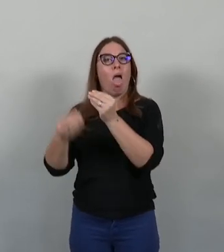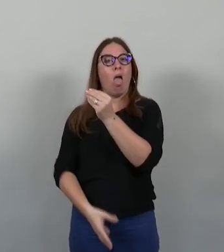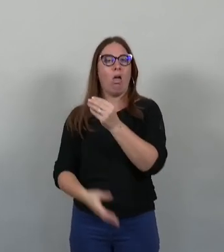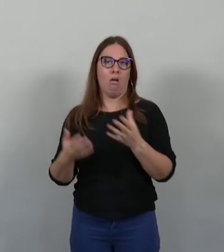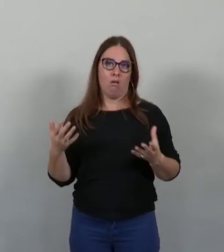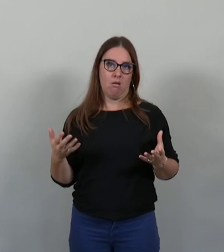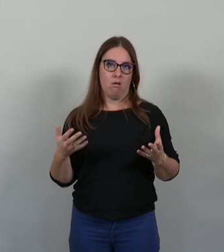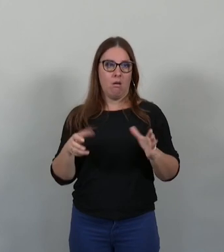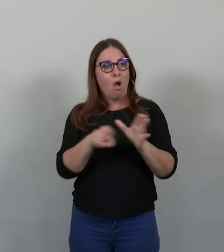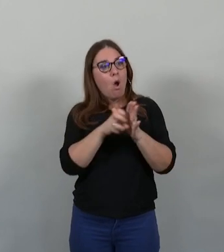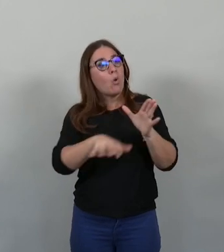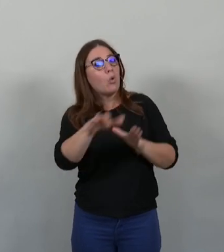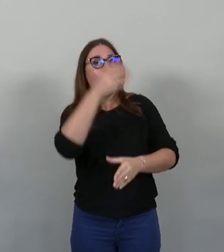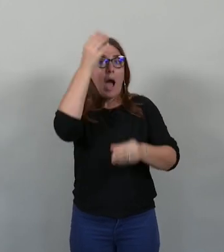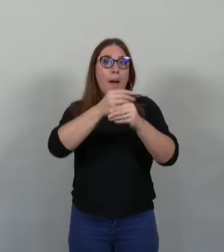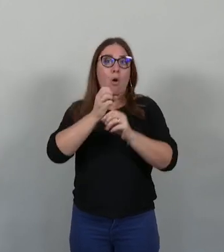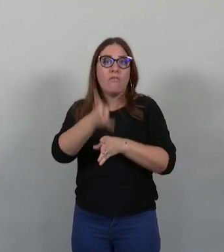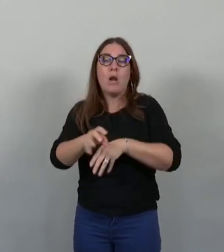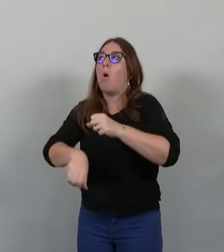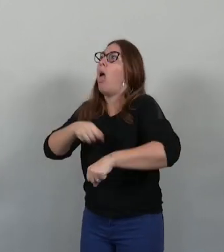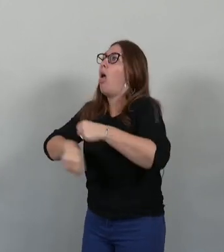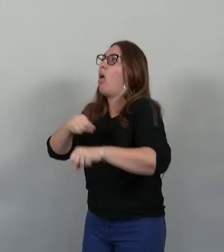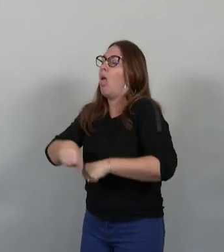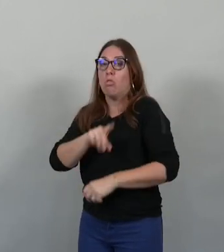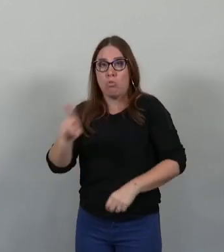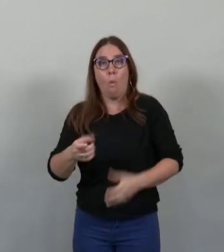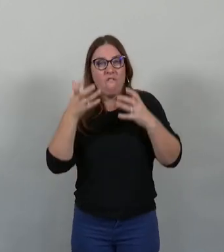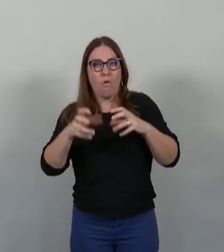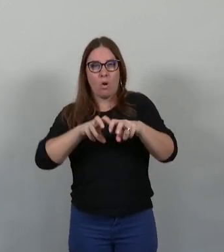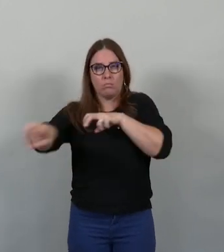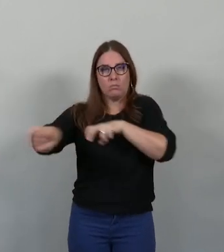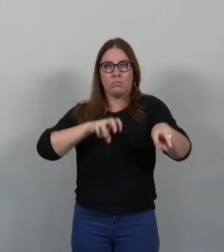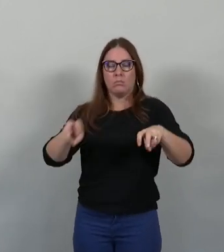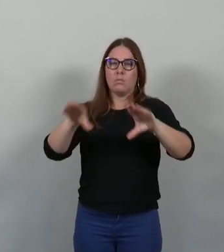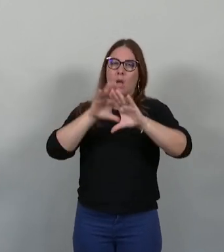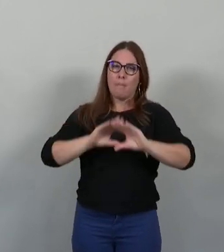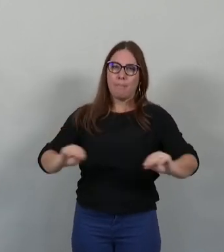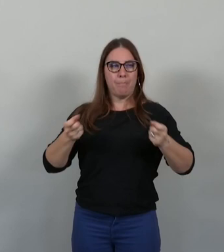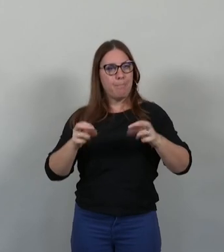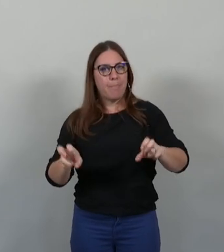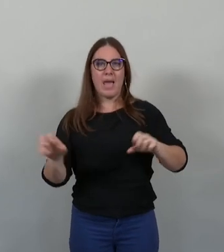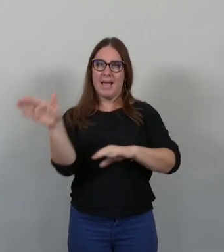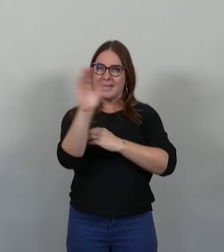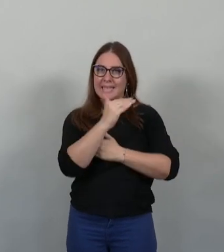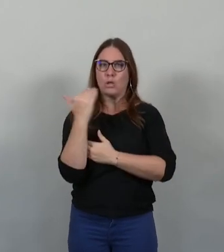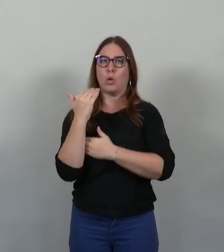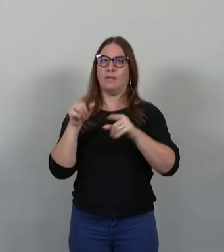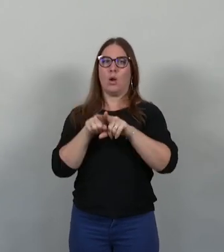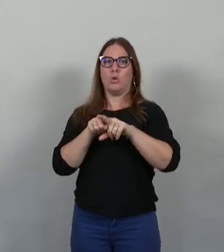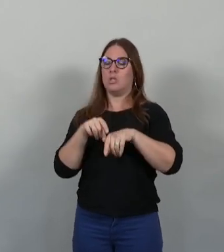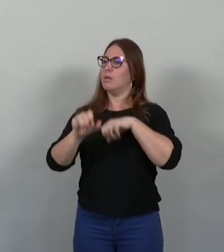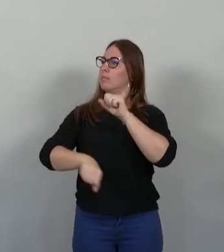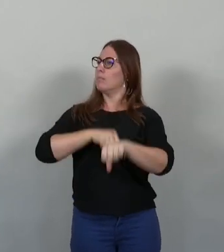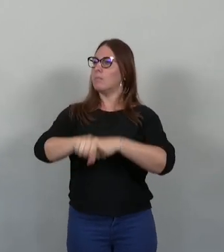n'ont pas besoin d'apprendre à faire de vélo ils veulent pouvoir se déplacer paisiblement et en sécurité avec le